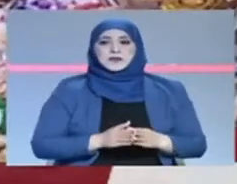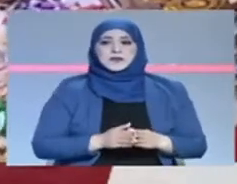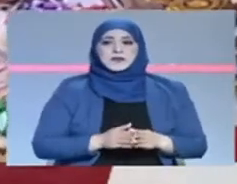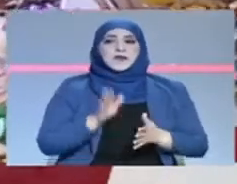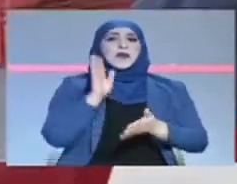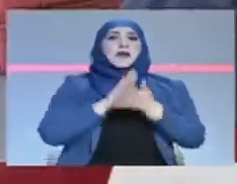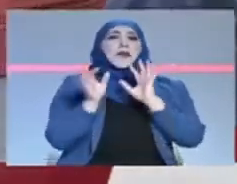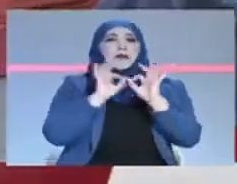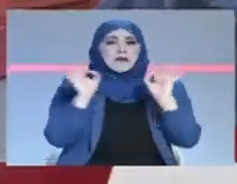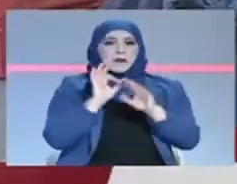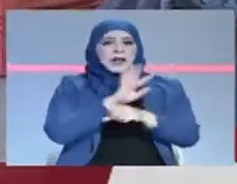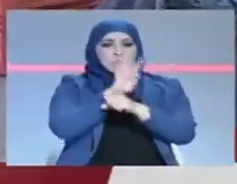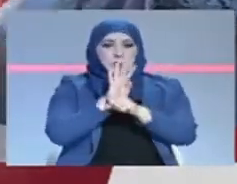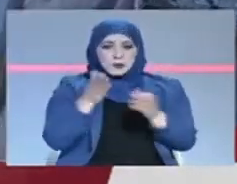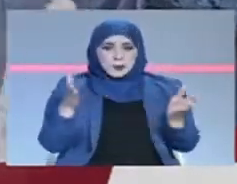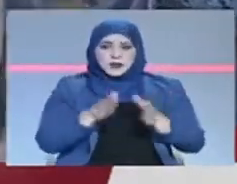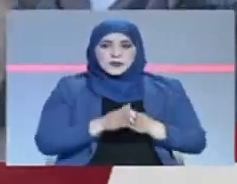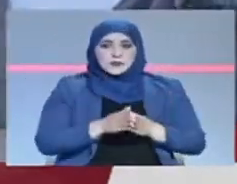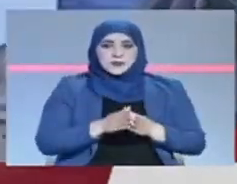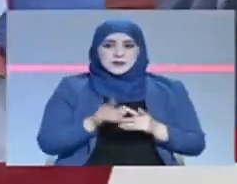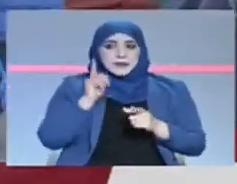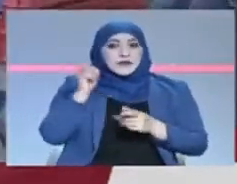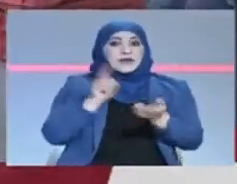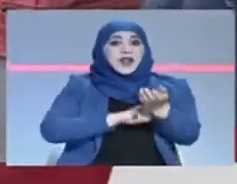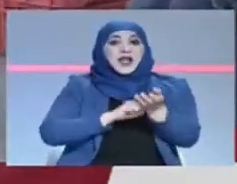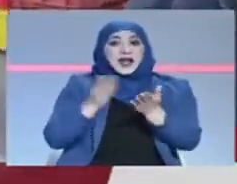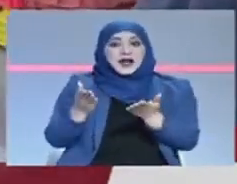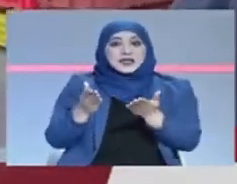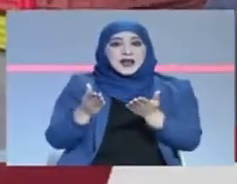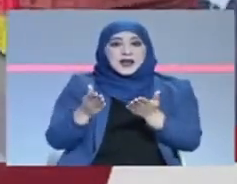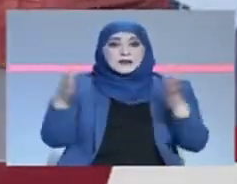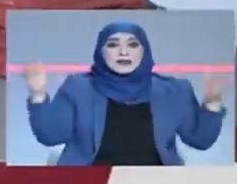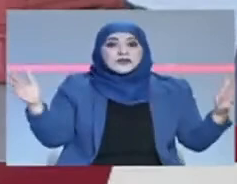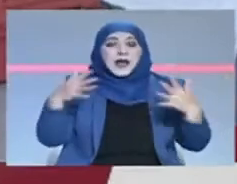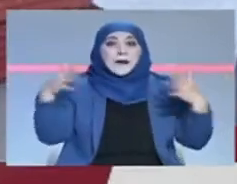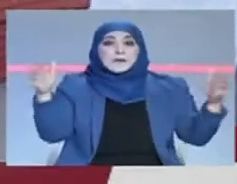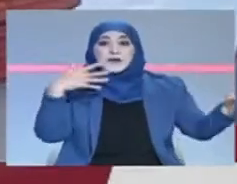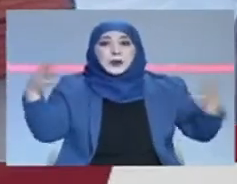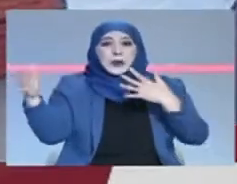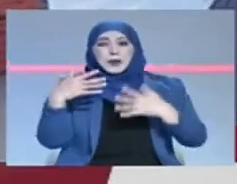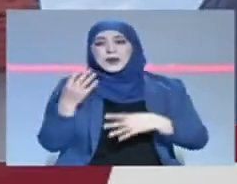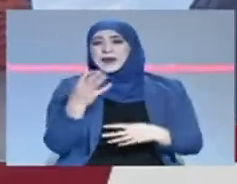كورونا، هي أصلها هي أصلها بالهواء البرد تموت،